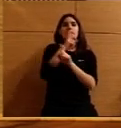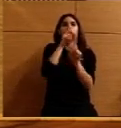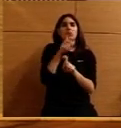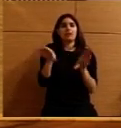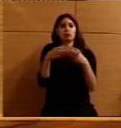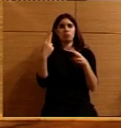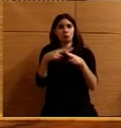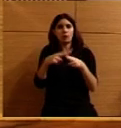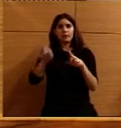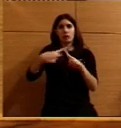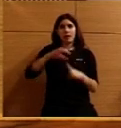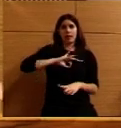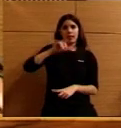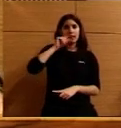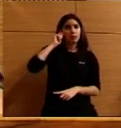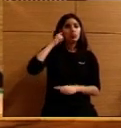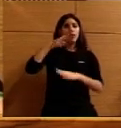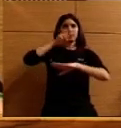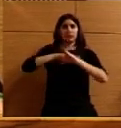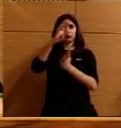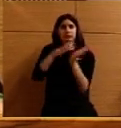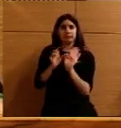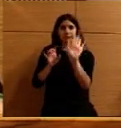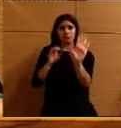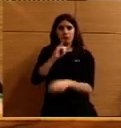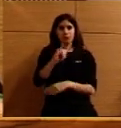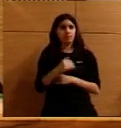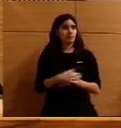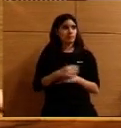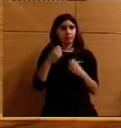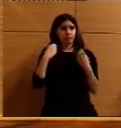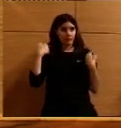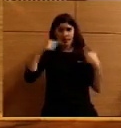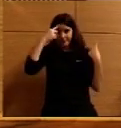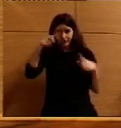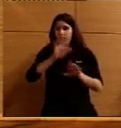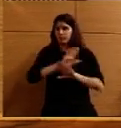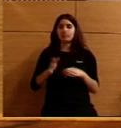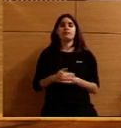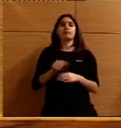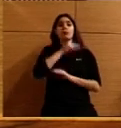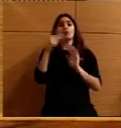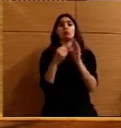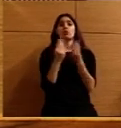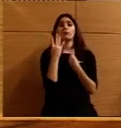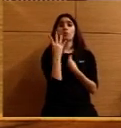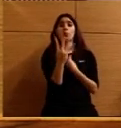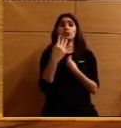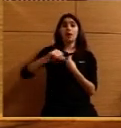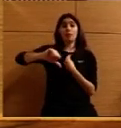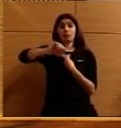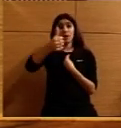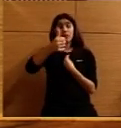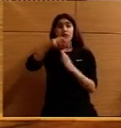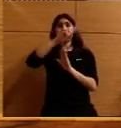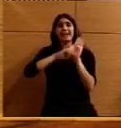grups polítics i diputats i diputades delegades per escrit. Donem compte també. Punt número 4, aprovació